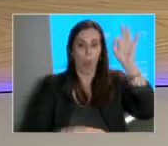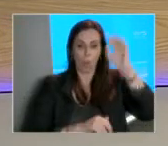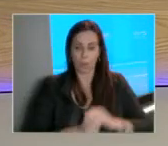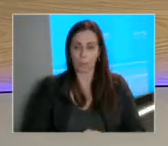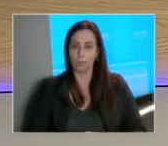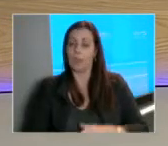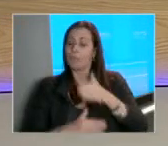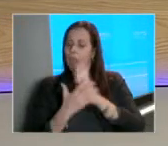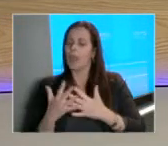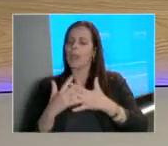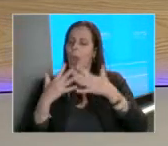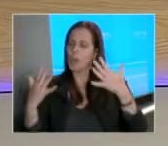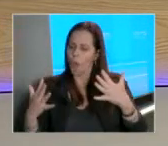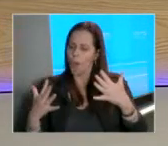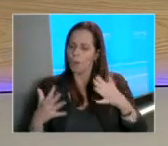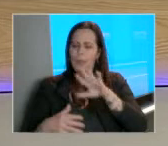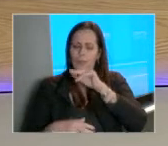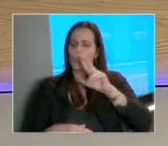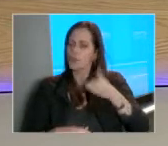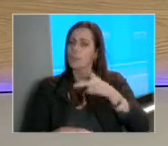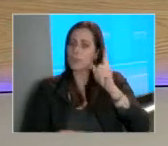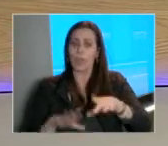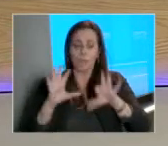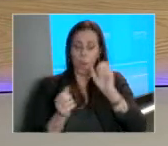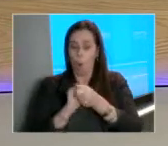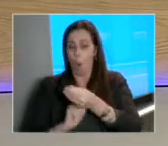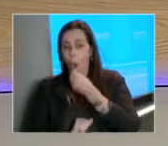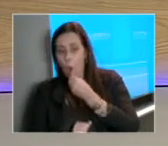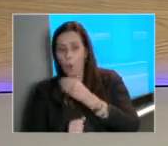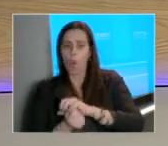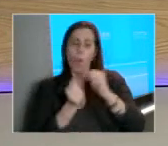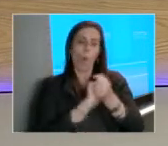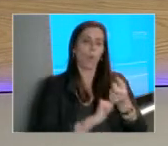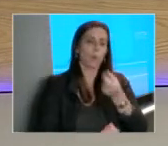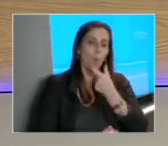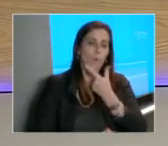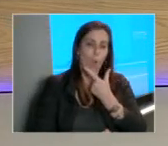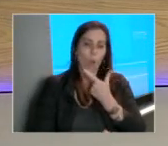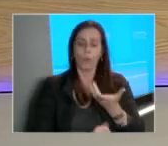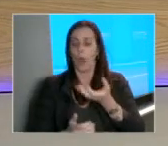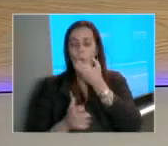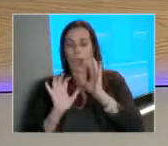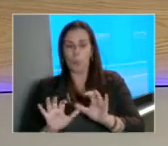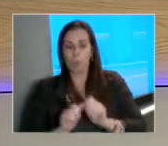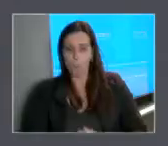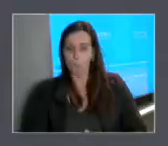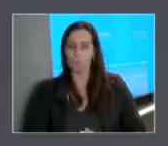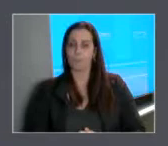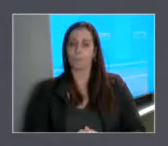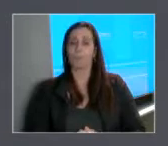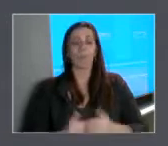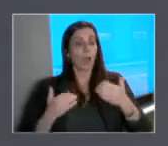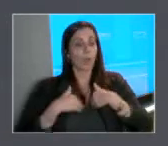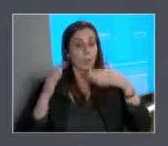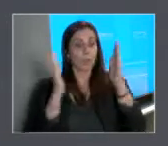ל-18.8%. וחלק גדול מדי מקרבם שוב יצטרכו לבחור בין מזון לתרופות לחימום.